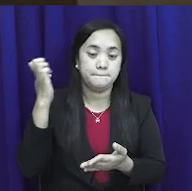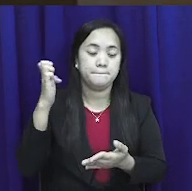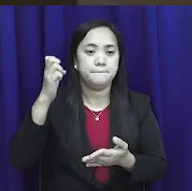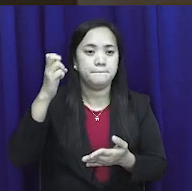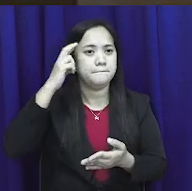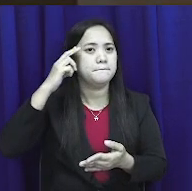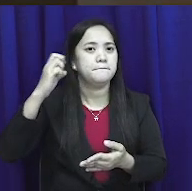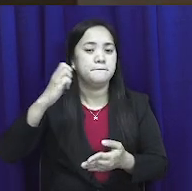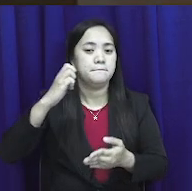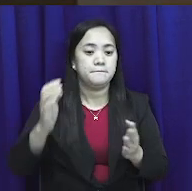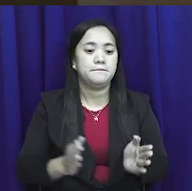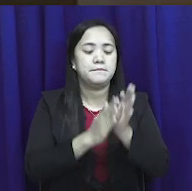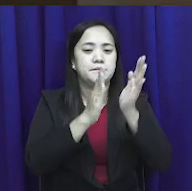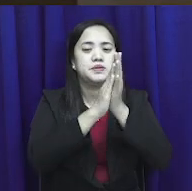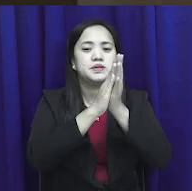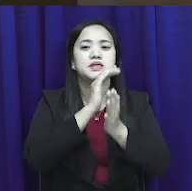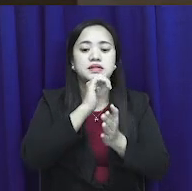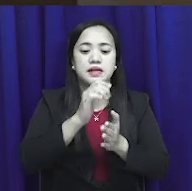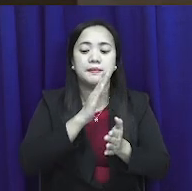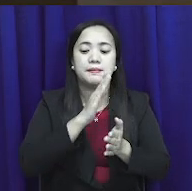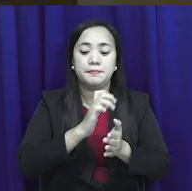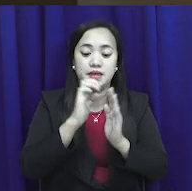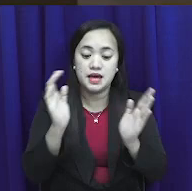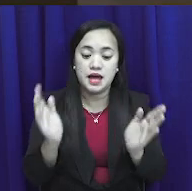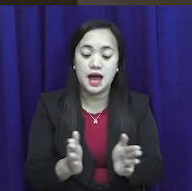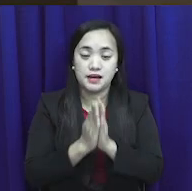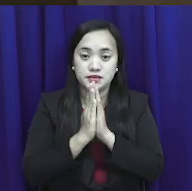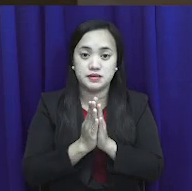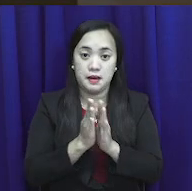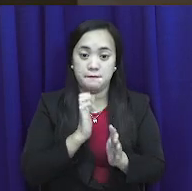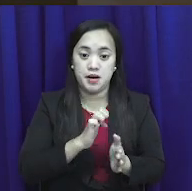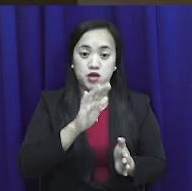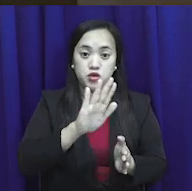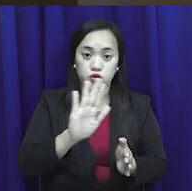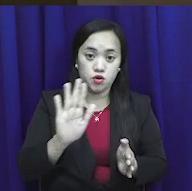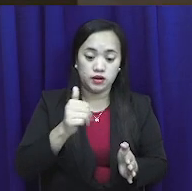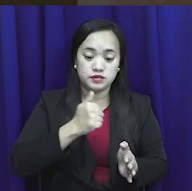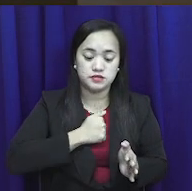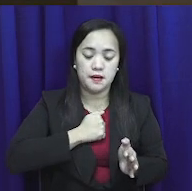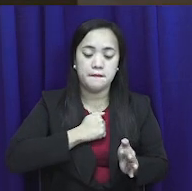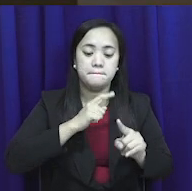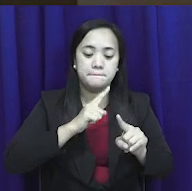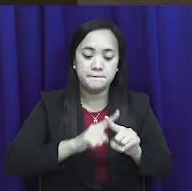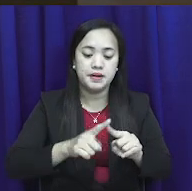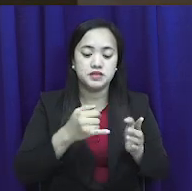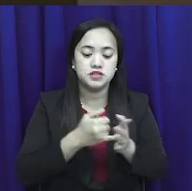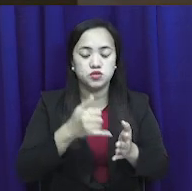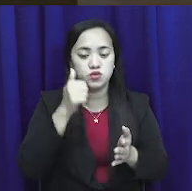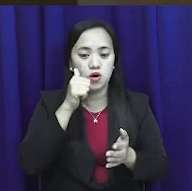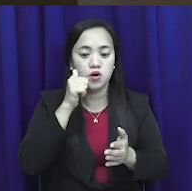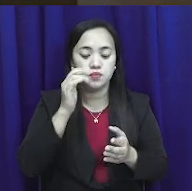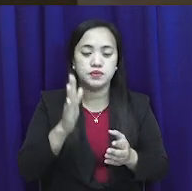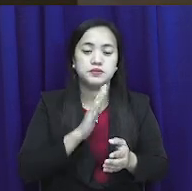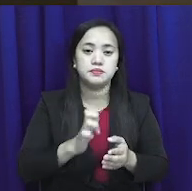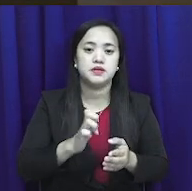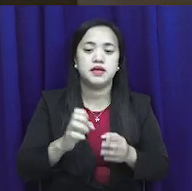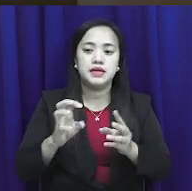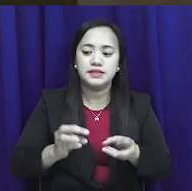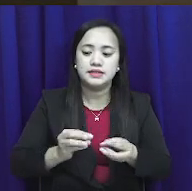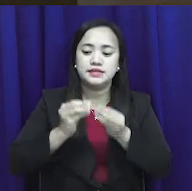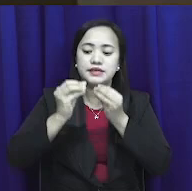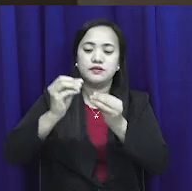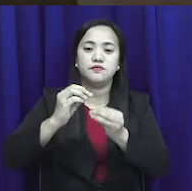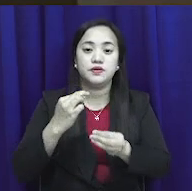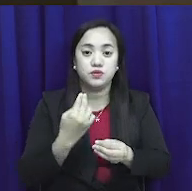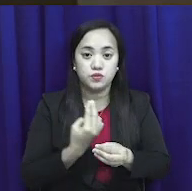not should not be demanded by you mm but it will be but it will be automatically